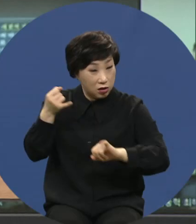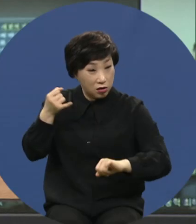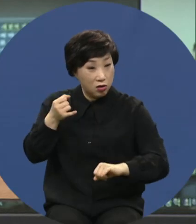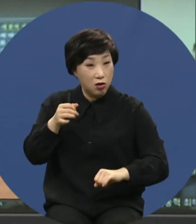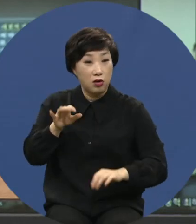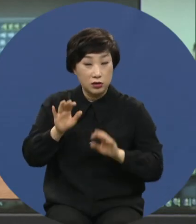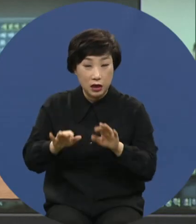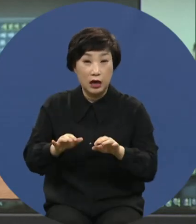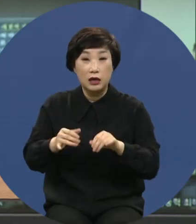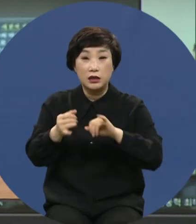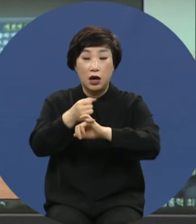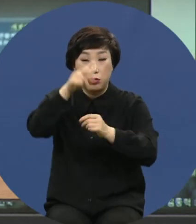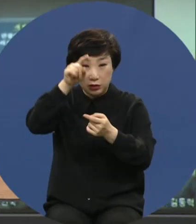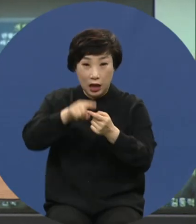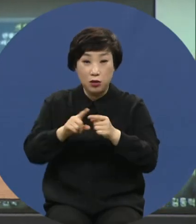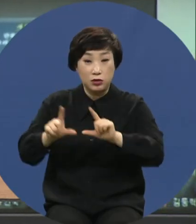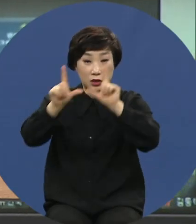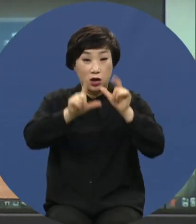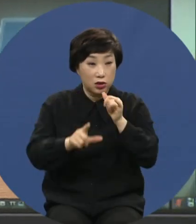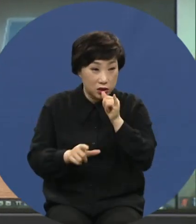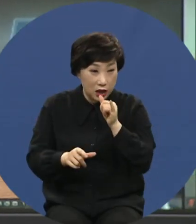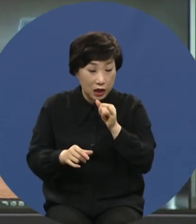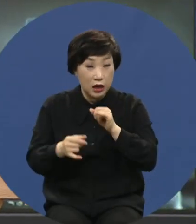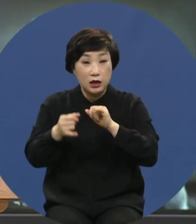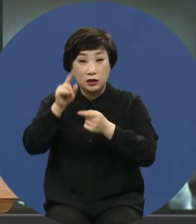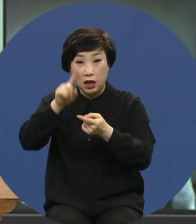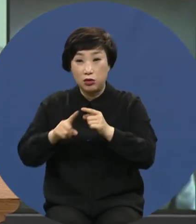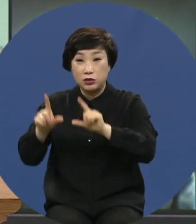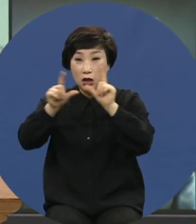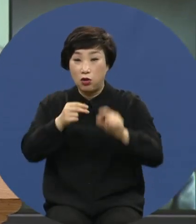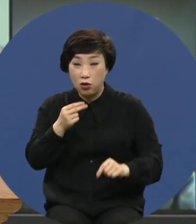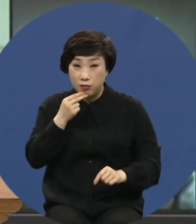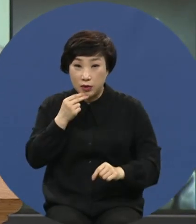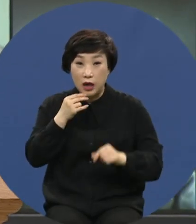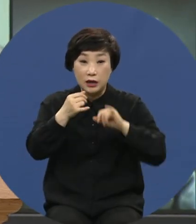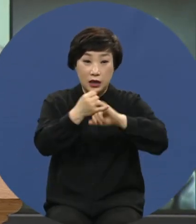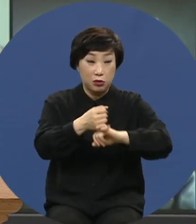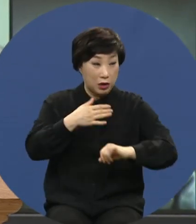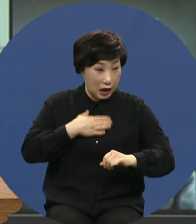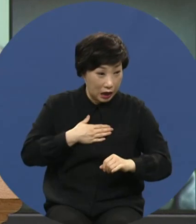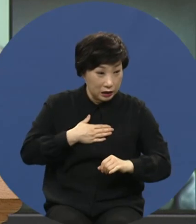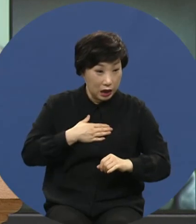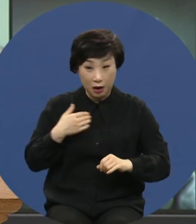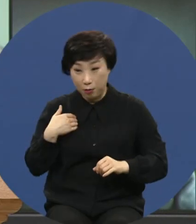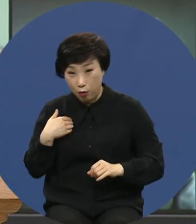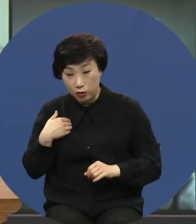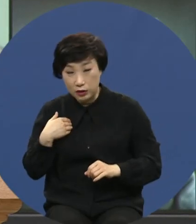않았느냐, 약속대로 살았느냐 안 살았느냐, 약속을 아느냐